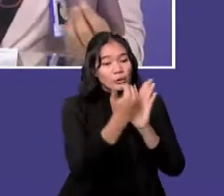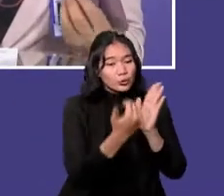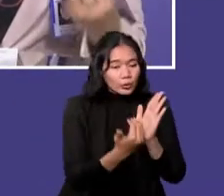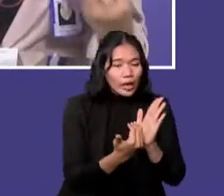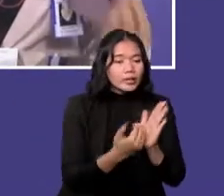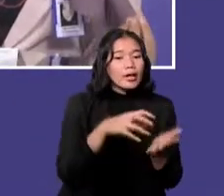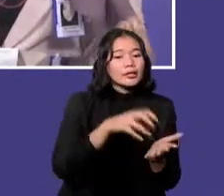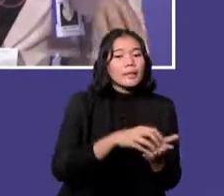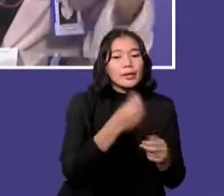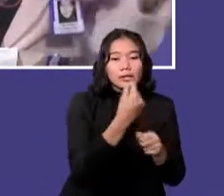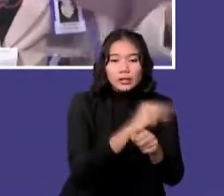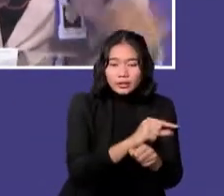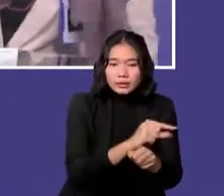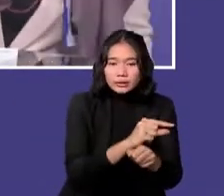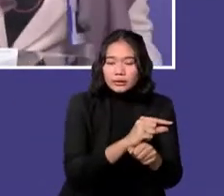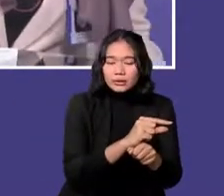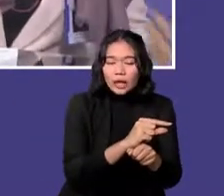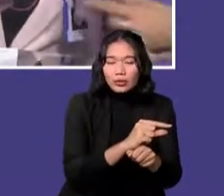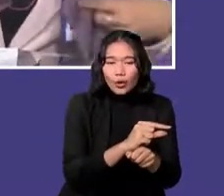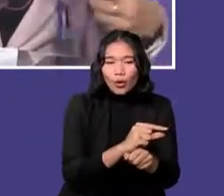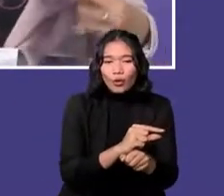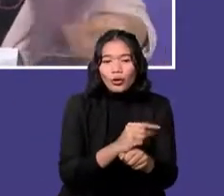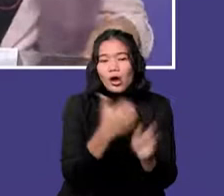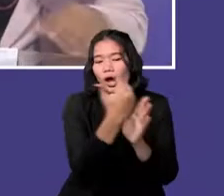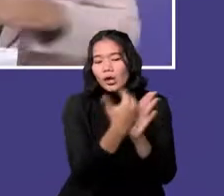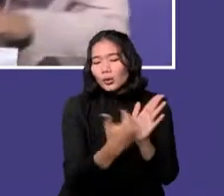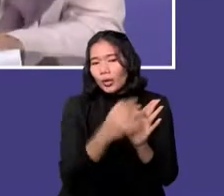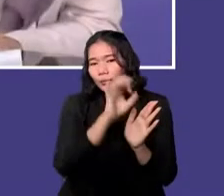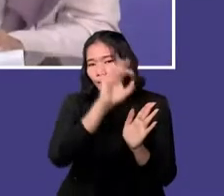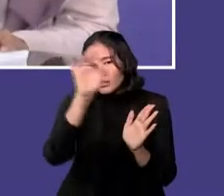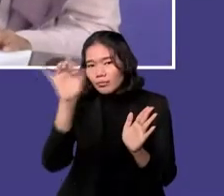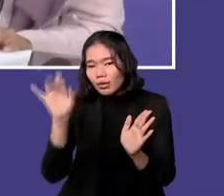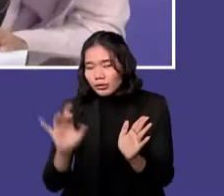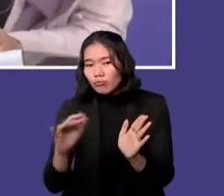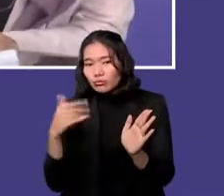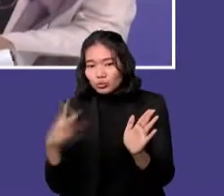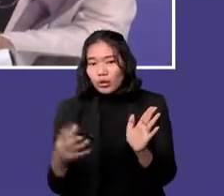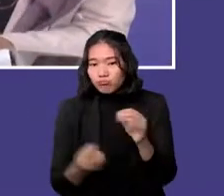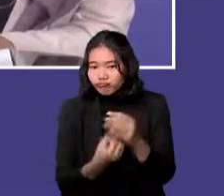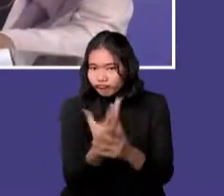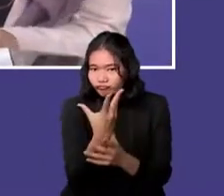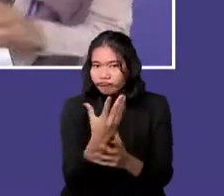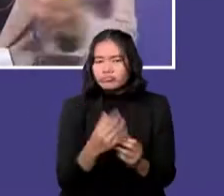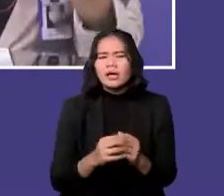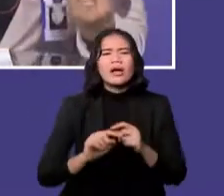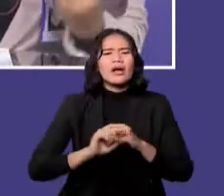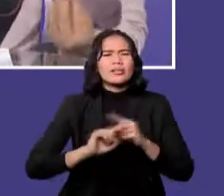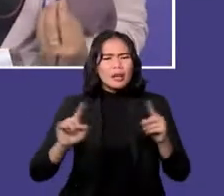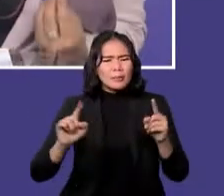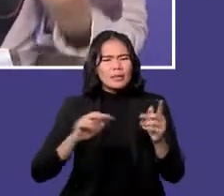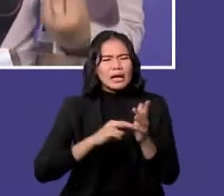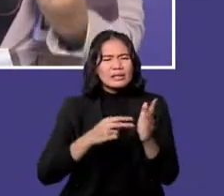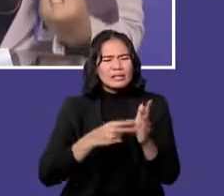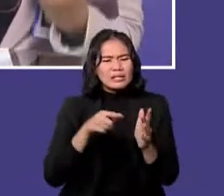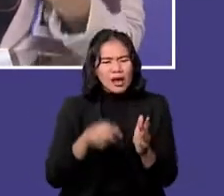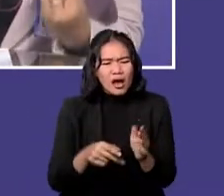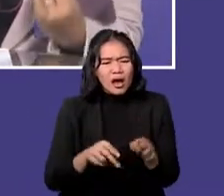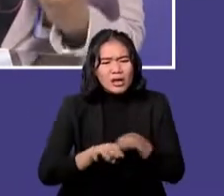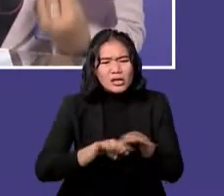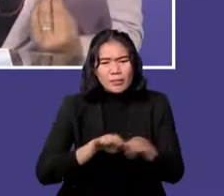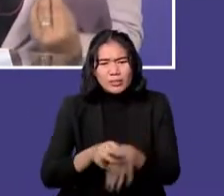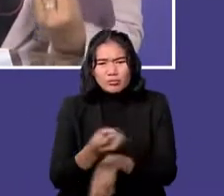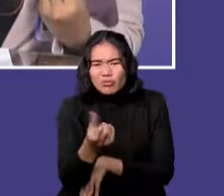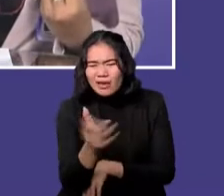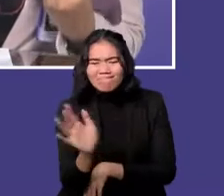kerja disiapkan, kemudian berbagai peraturan tadi disebut oleh Pak Aris begitu ya. Tapi ini bukan perkara mudah adaptasi